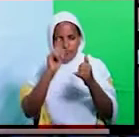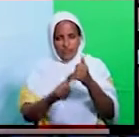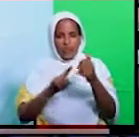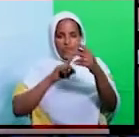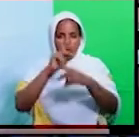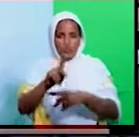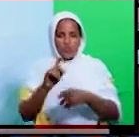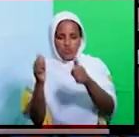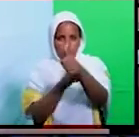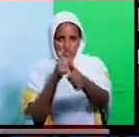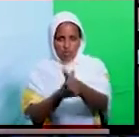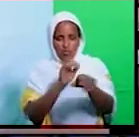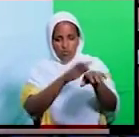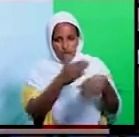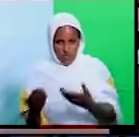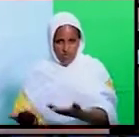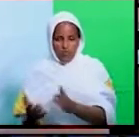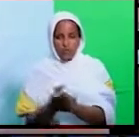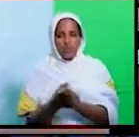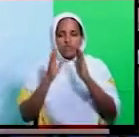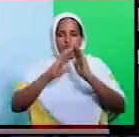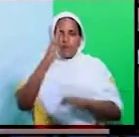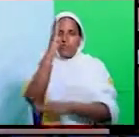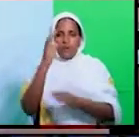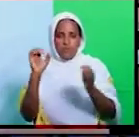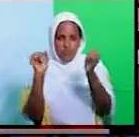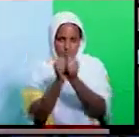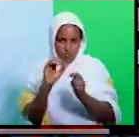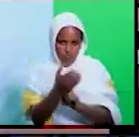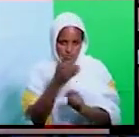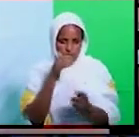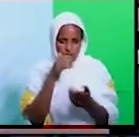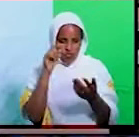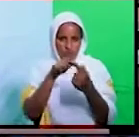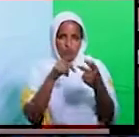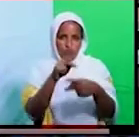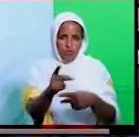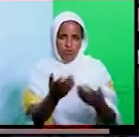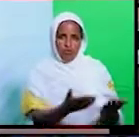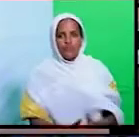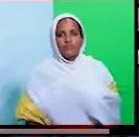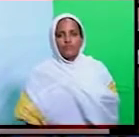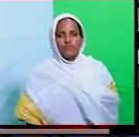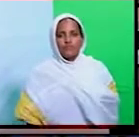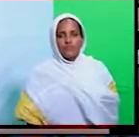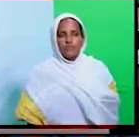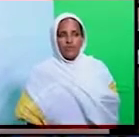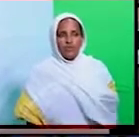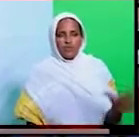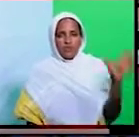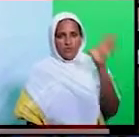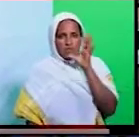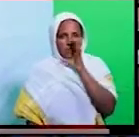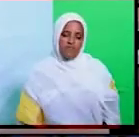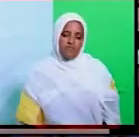ይሄ እያለ ግልጽ የሆነው ሥራ ተግባር እያለ ስለማይመለከተን ለእስራኤል መንግስት መቼ ነው